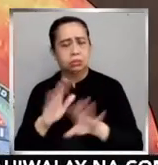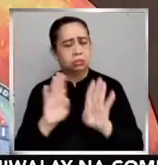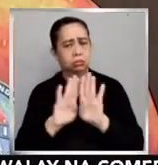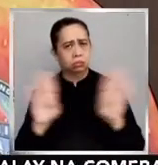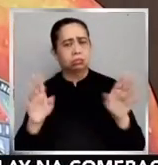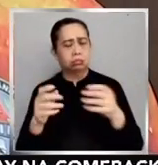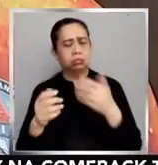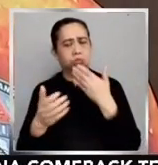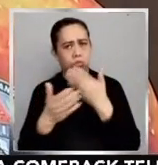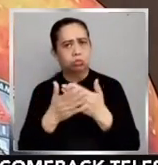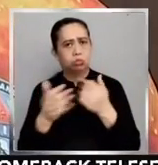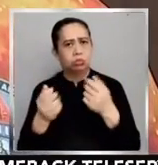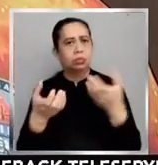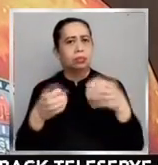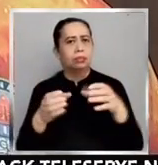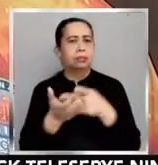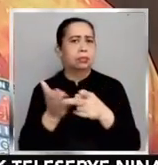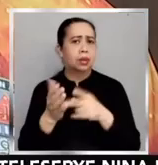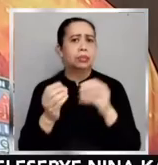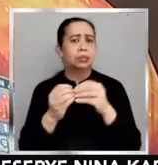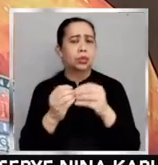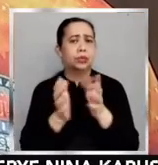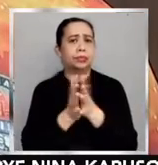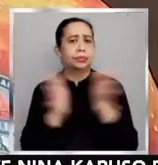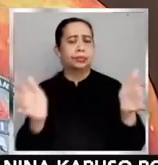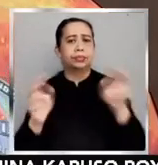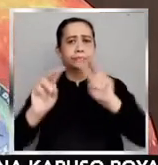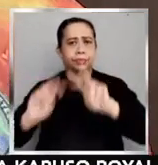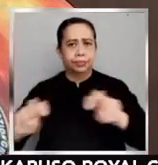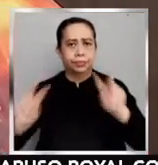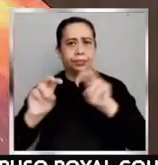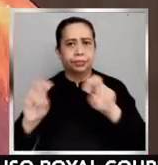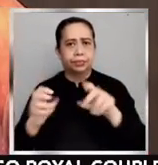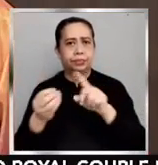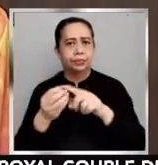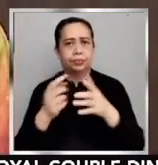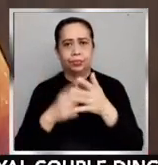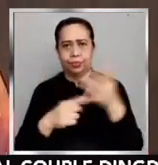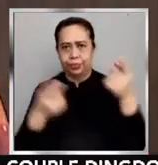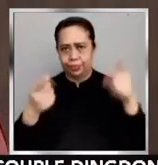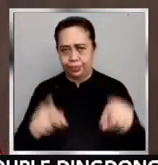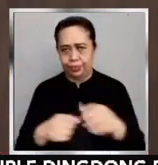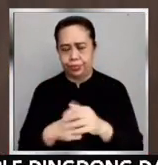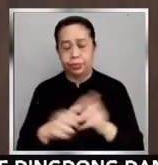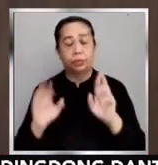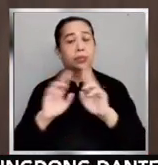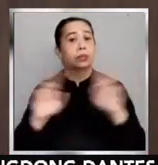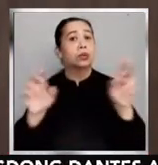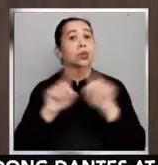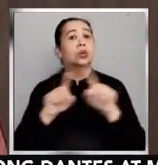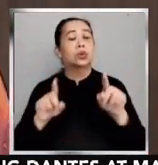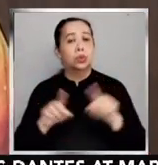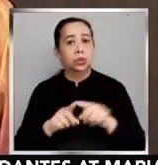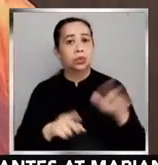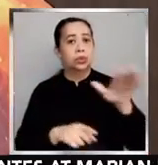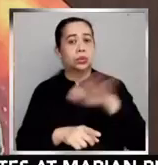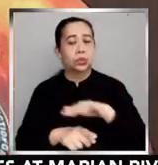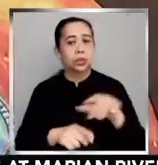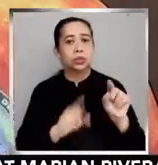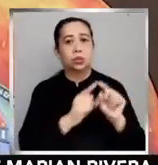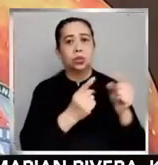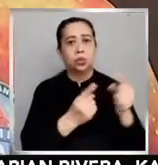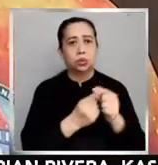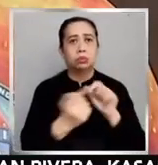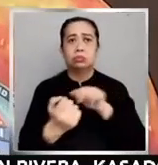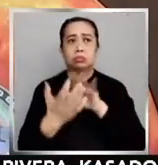na ito bilang bahagi ng mas malawak na investigasyon sa insidente. Handa rin daw siya at kanyang mga tauhan na humarap